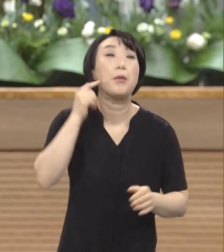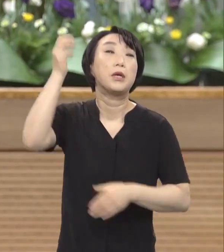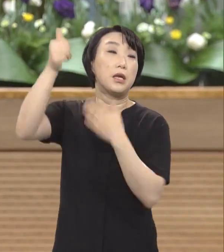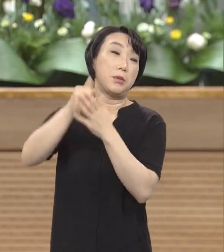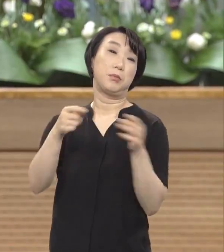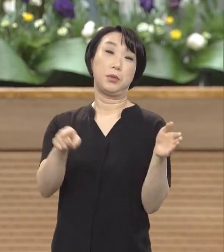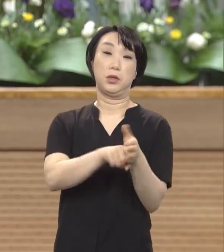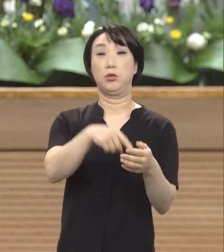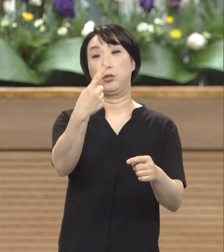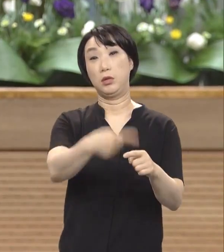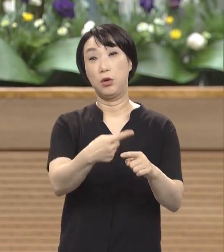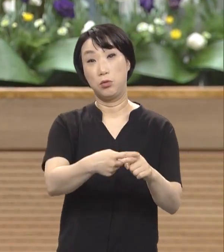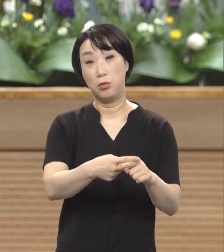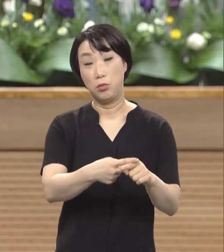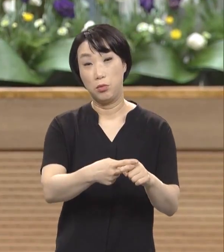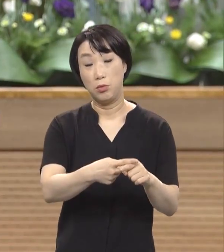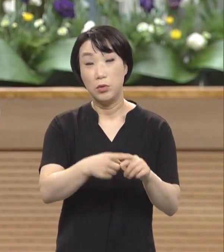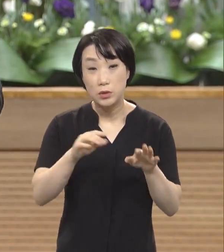믿는 것이다.